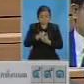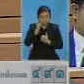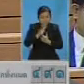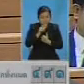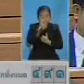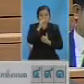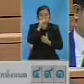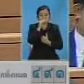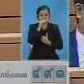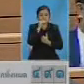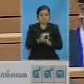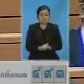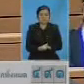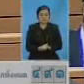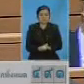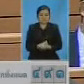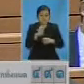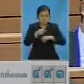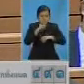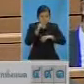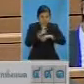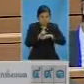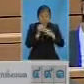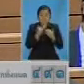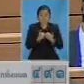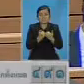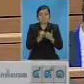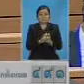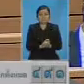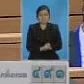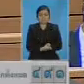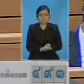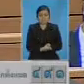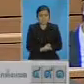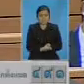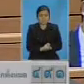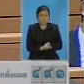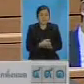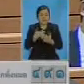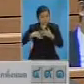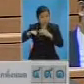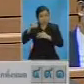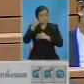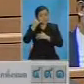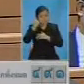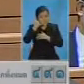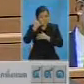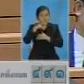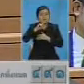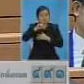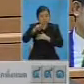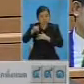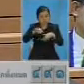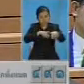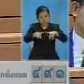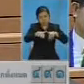รท่านประธานที่เคารพครับเมื่อสักครู่ผมได้โทรศัพท์ไปถามในพื้น